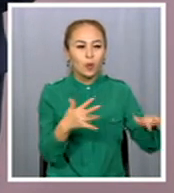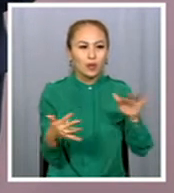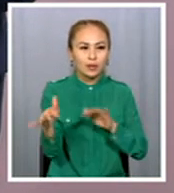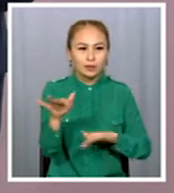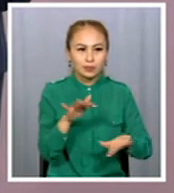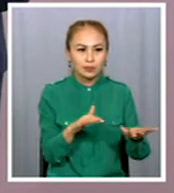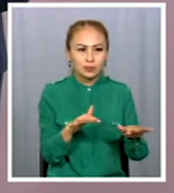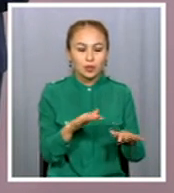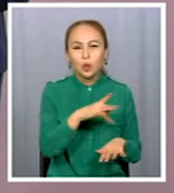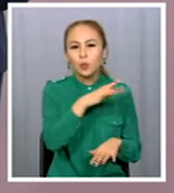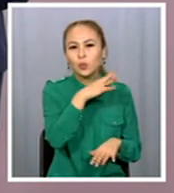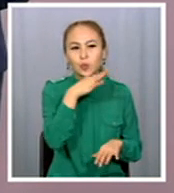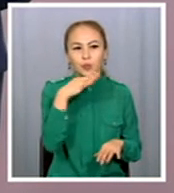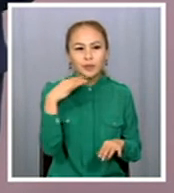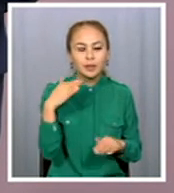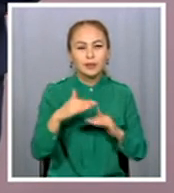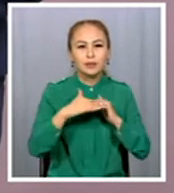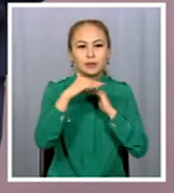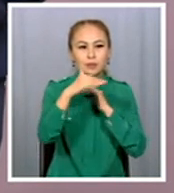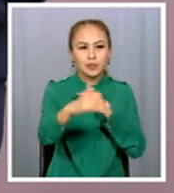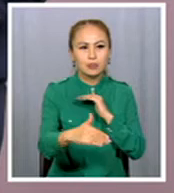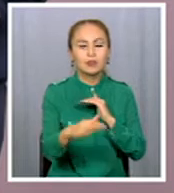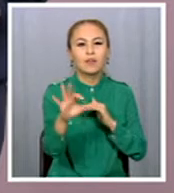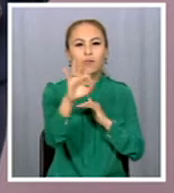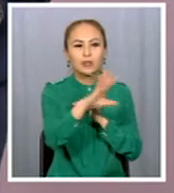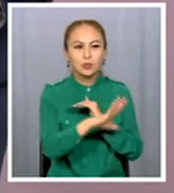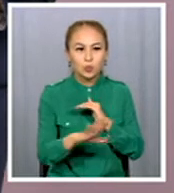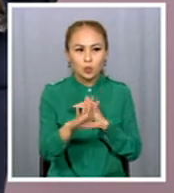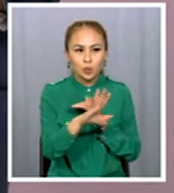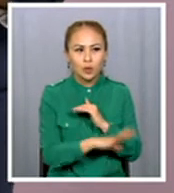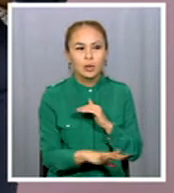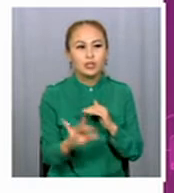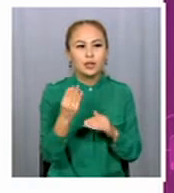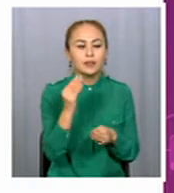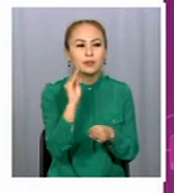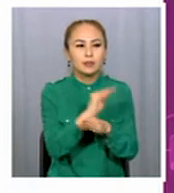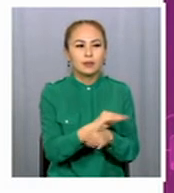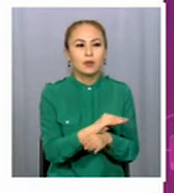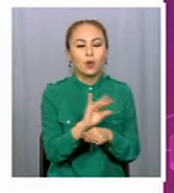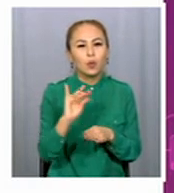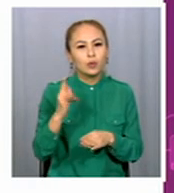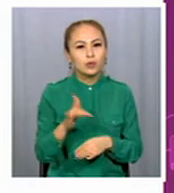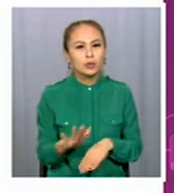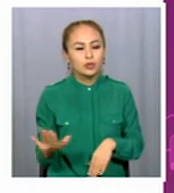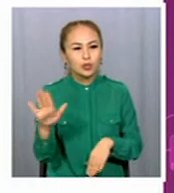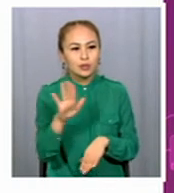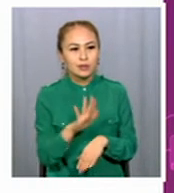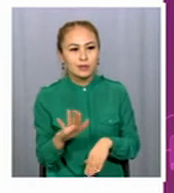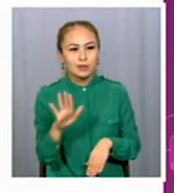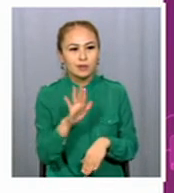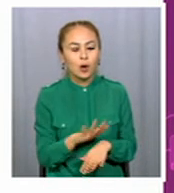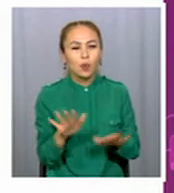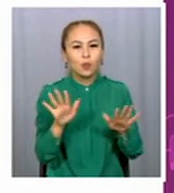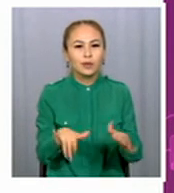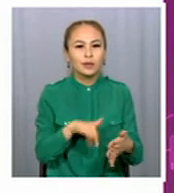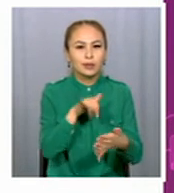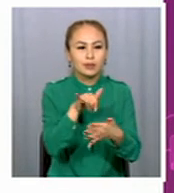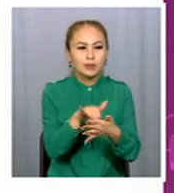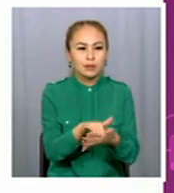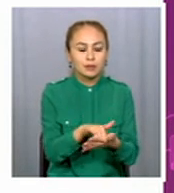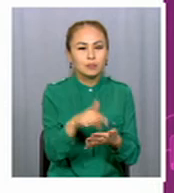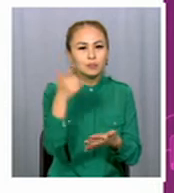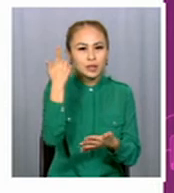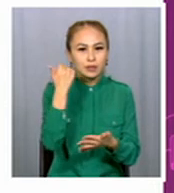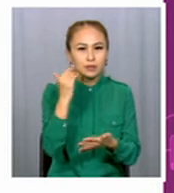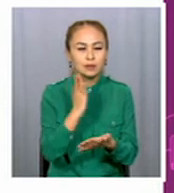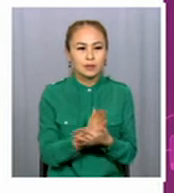Таулардың көбіне еліміздің шығысында және оңтүстік шығысында орналасатынын